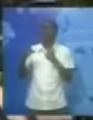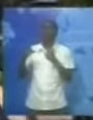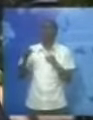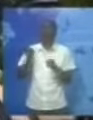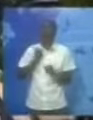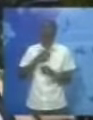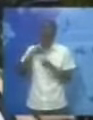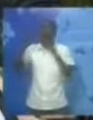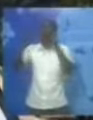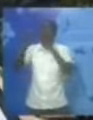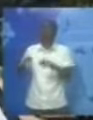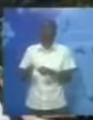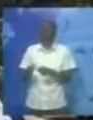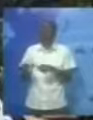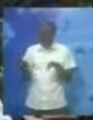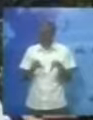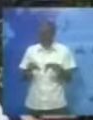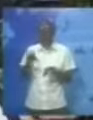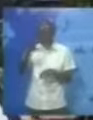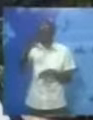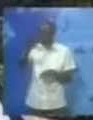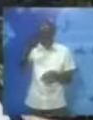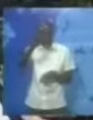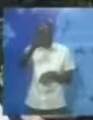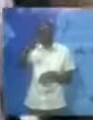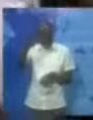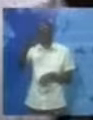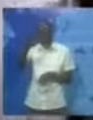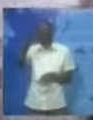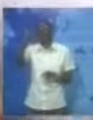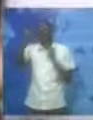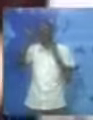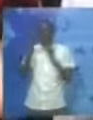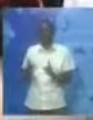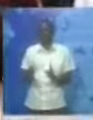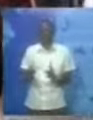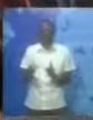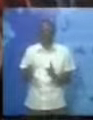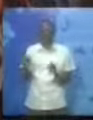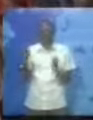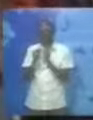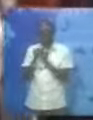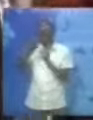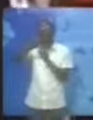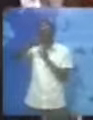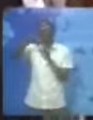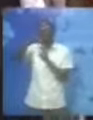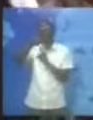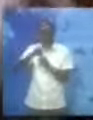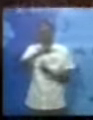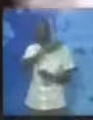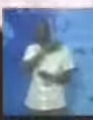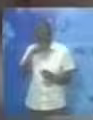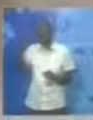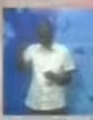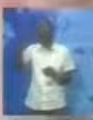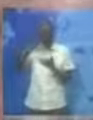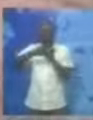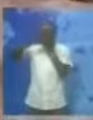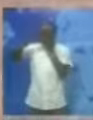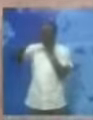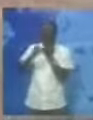nous pourrions engager au moins 150 personnes encore. Malgré cette situation, la SAP qui a bénéficié du programme